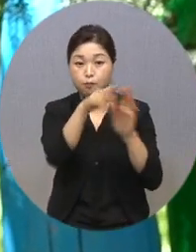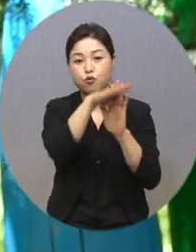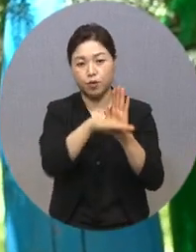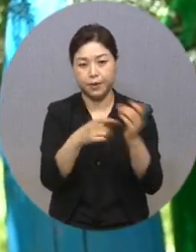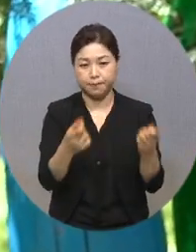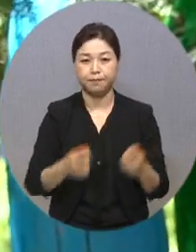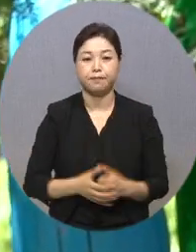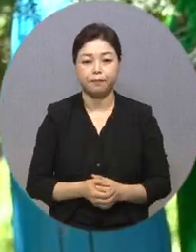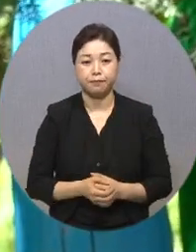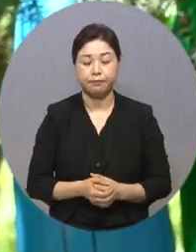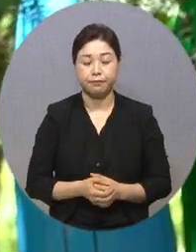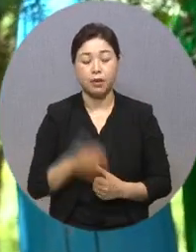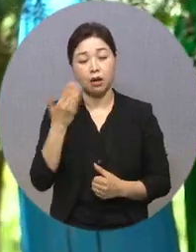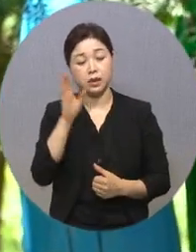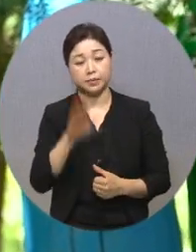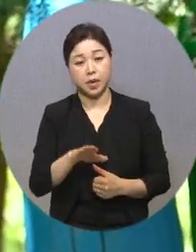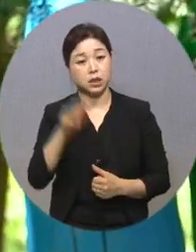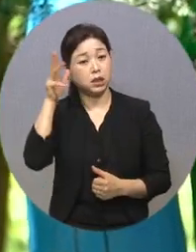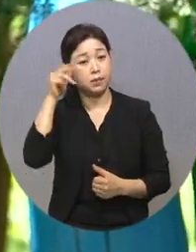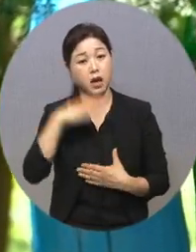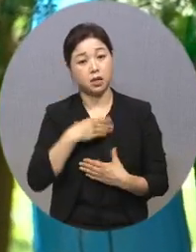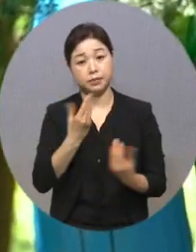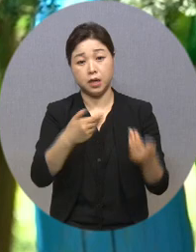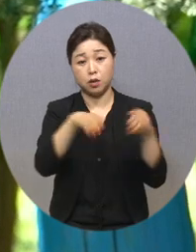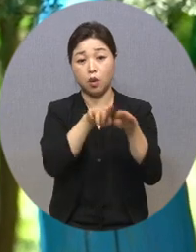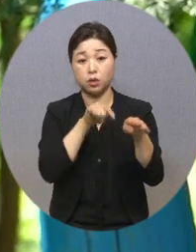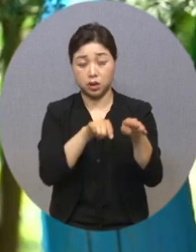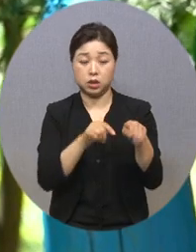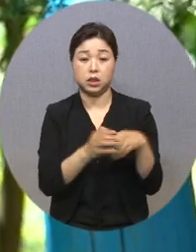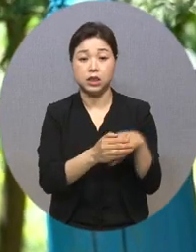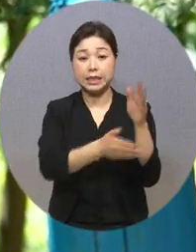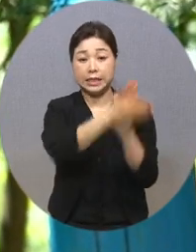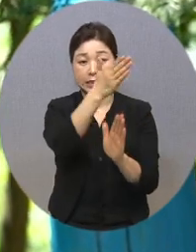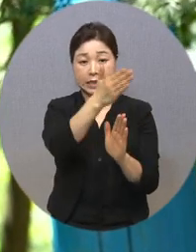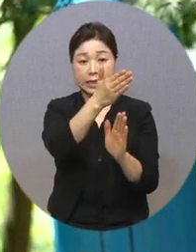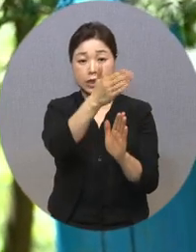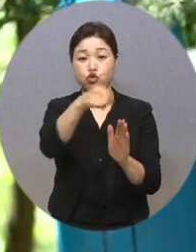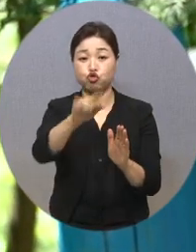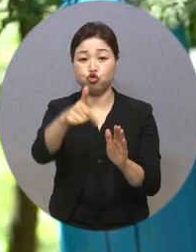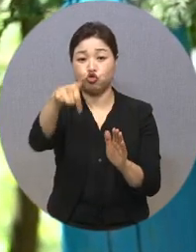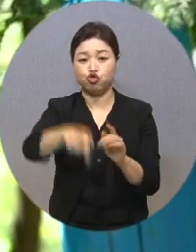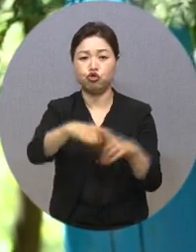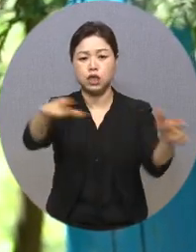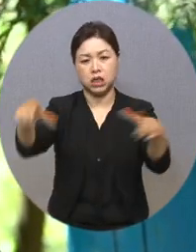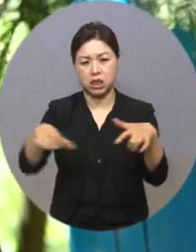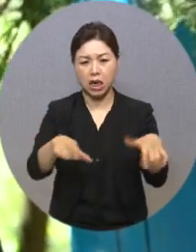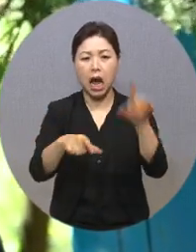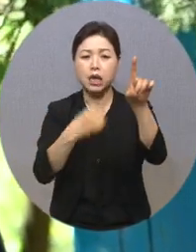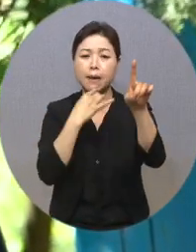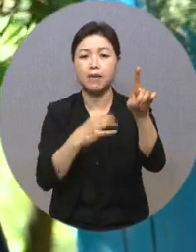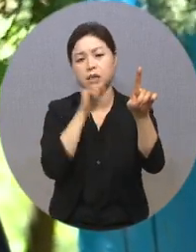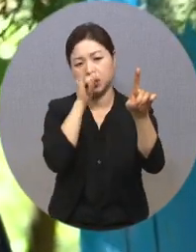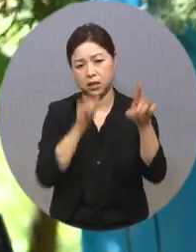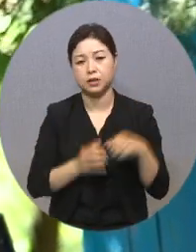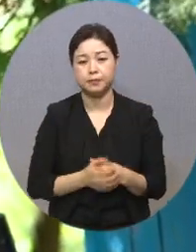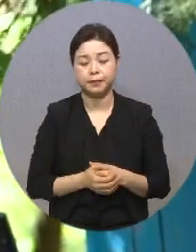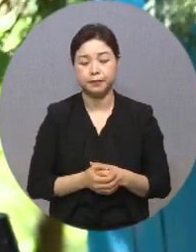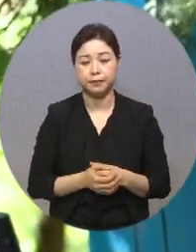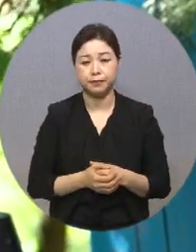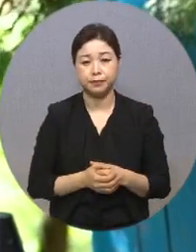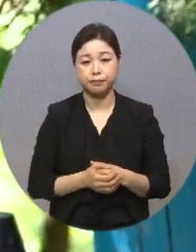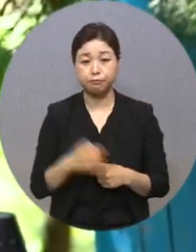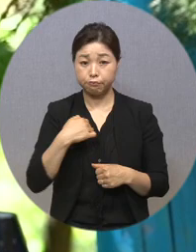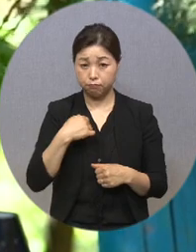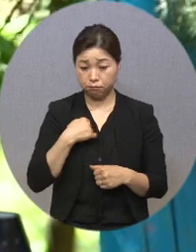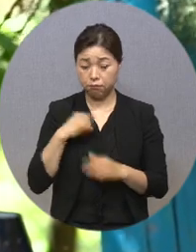프로그램이었습니다. 하지만 치매 안심센터는 대개 시군구에 한개 존재하는 걸로 알고 있습니다.